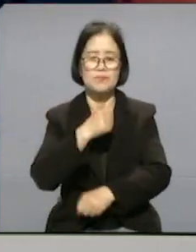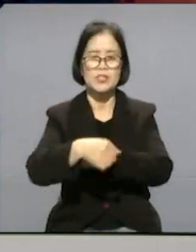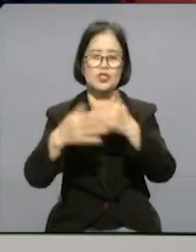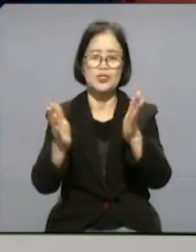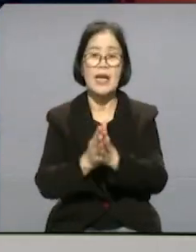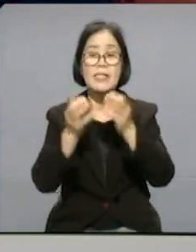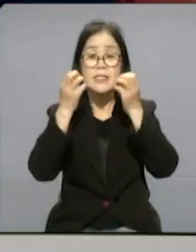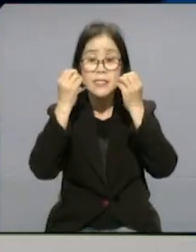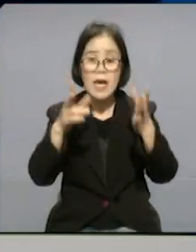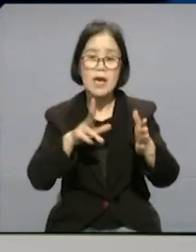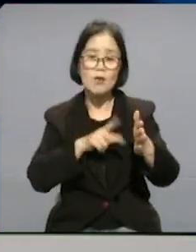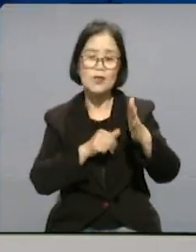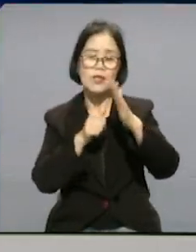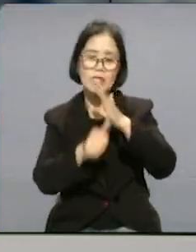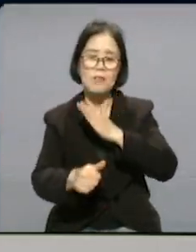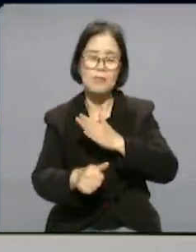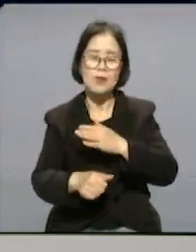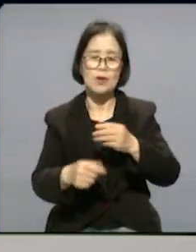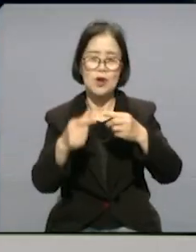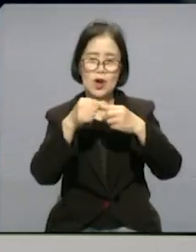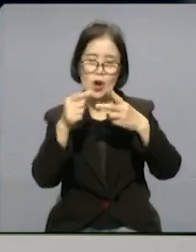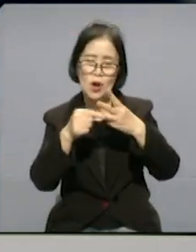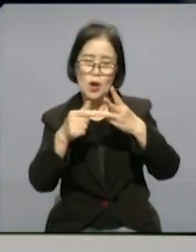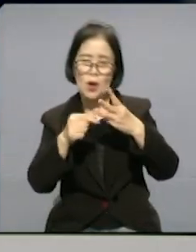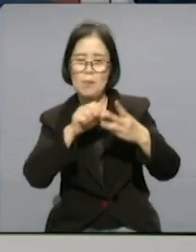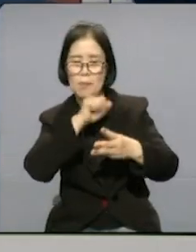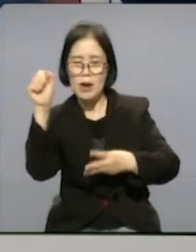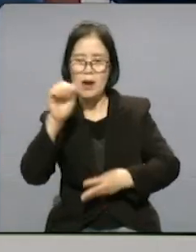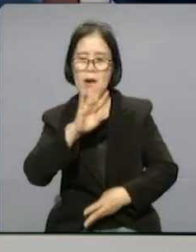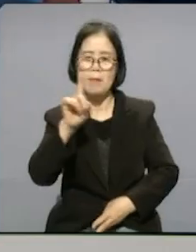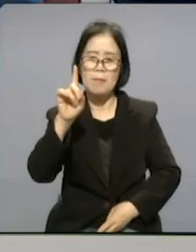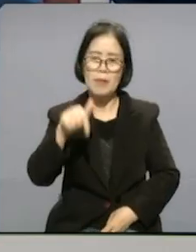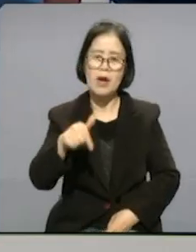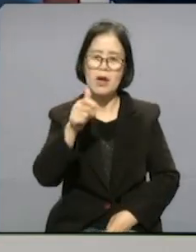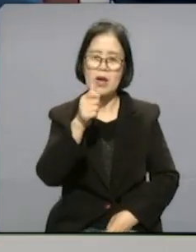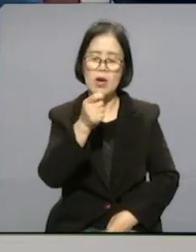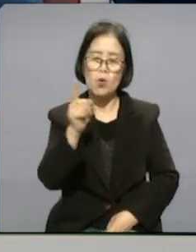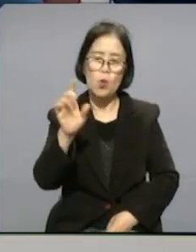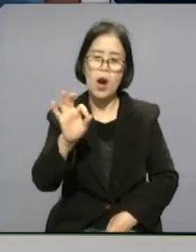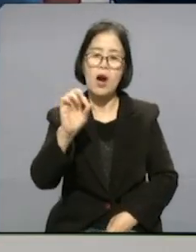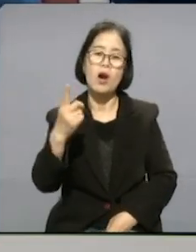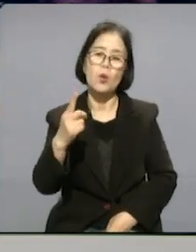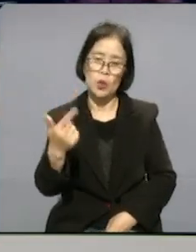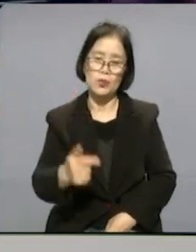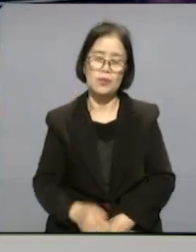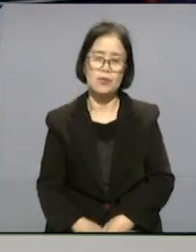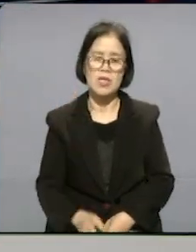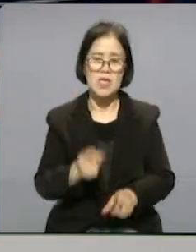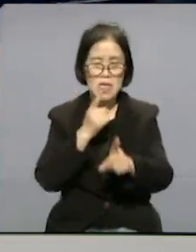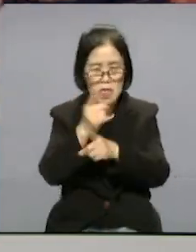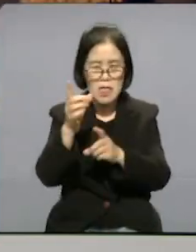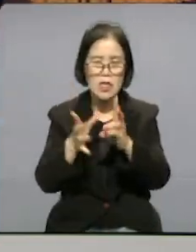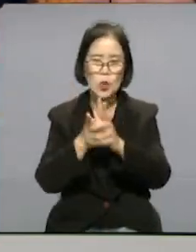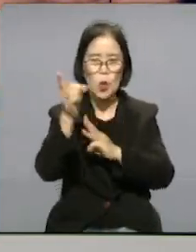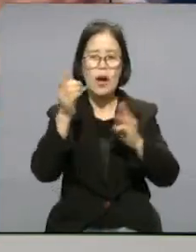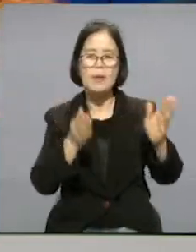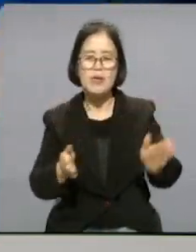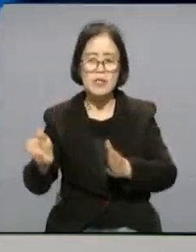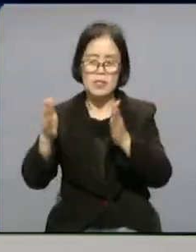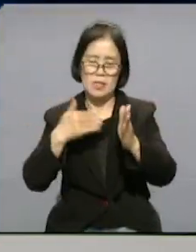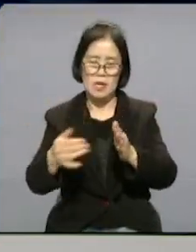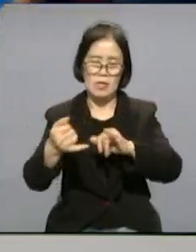더불어민주당의 새 원내사령탑에 3선의 박광원 의원이 선출됐습니다. 박신희 원내대표는 이기는 통합의 길을 가겠다고